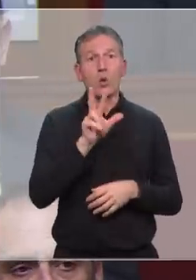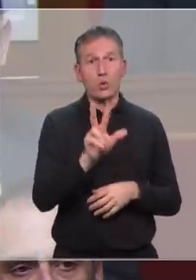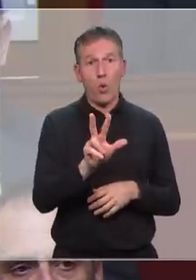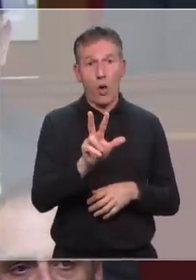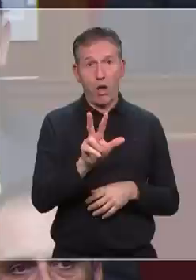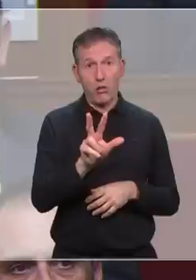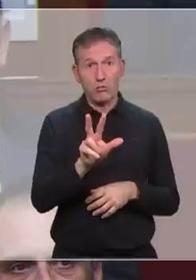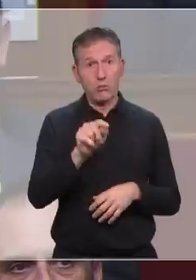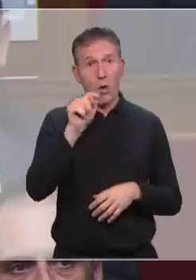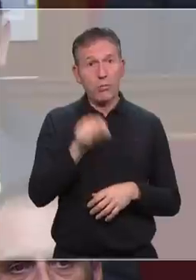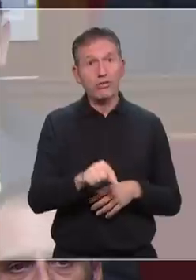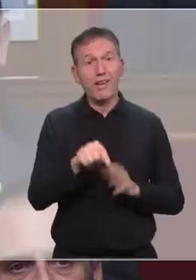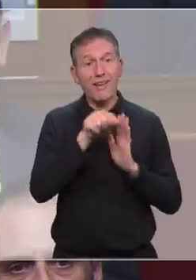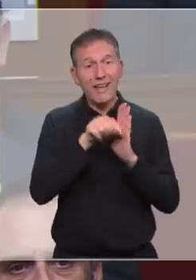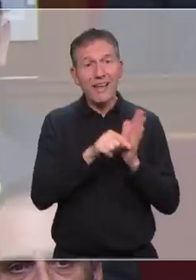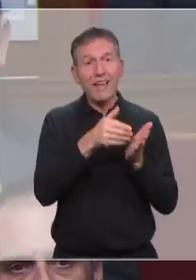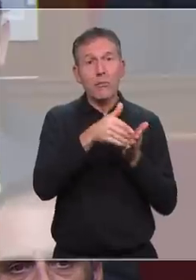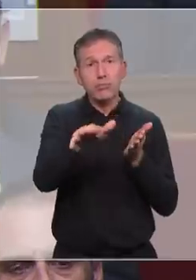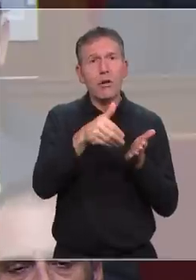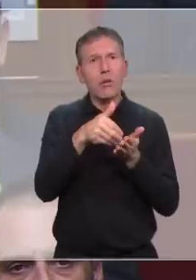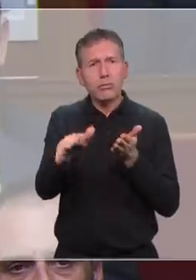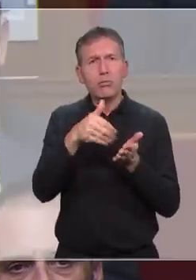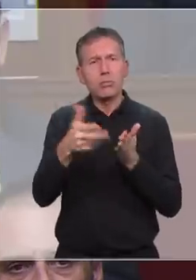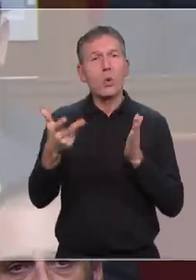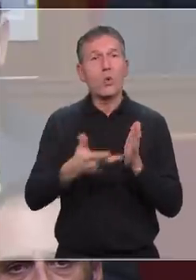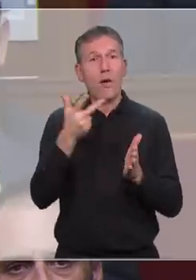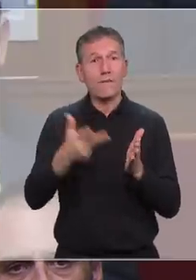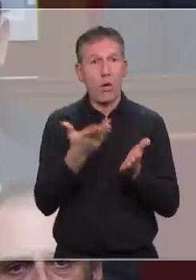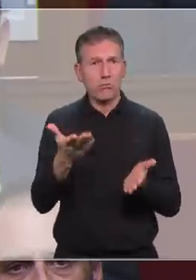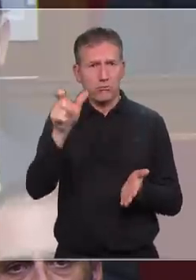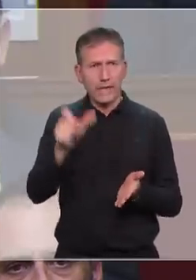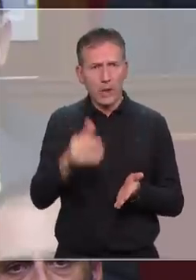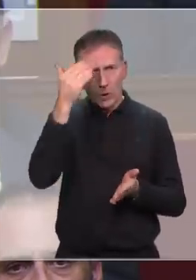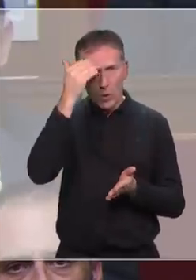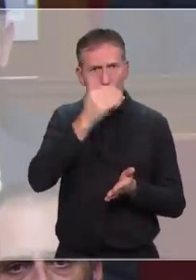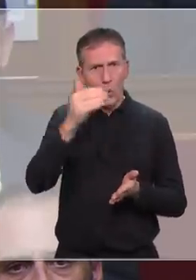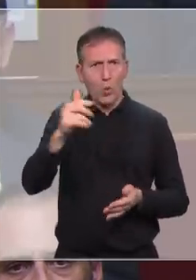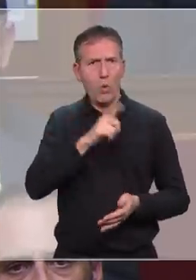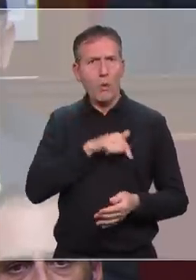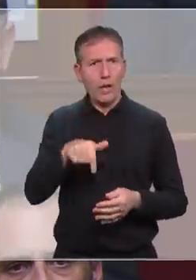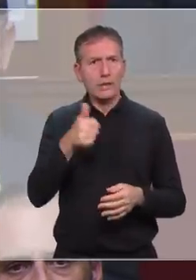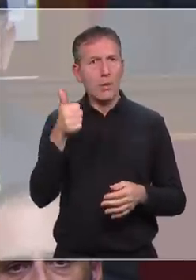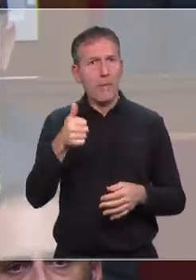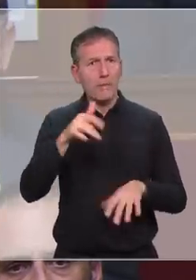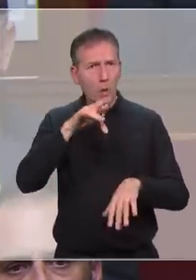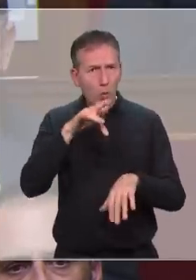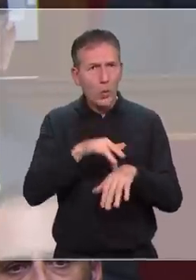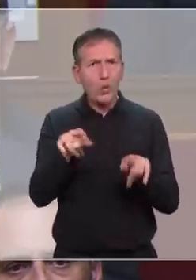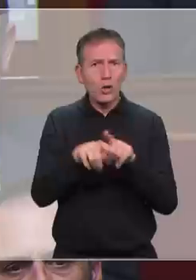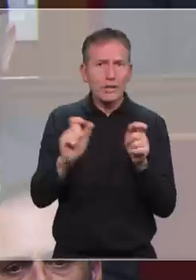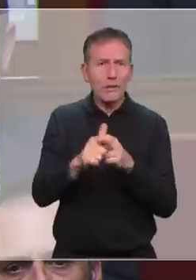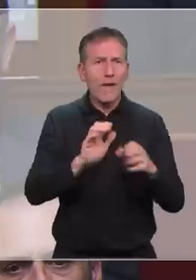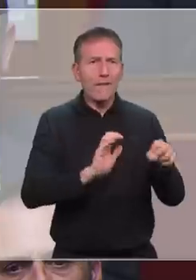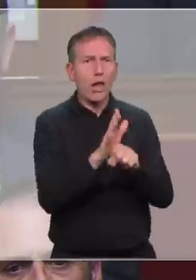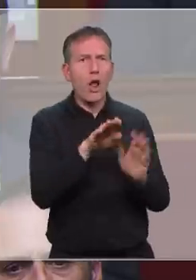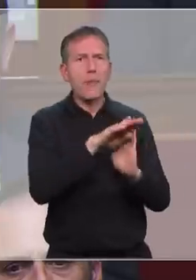c'est le nombre d'obligations de quitter le territoire adressées à cet homme. Déjà connu des services de police, cet individu avait déjà été suspecté de viol sur